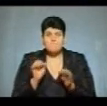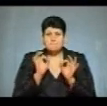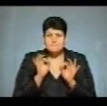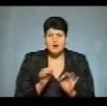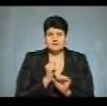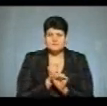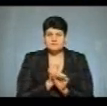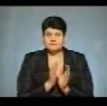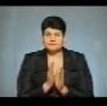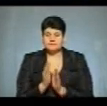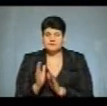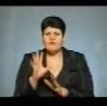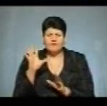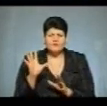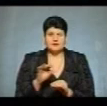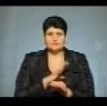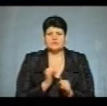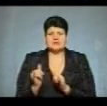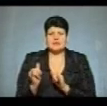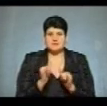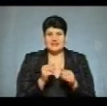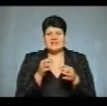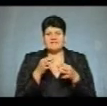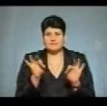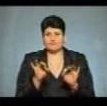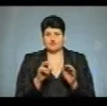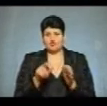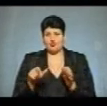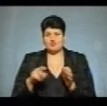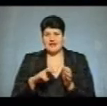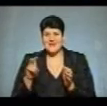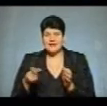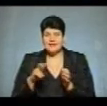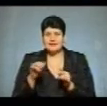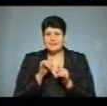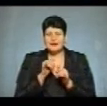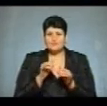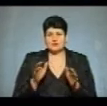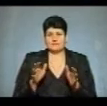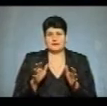було все-таки забезпечено і випуск людей, і